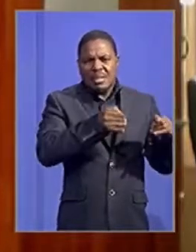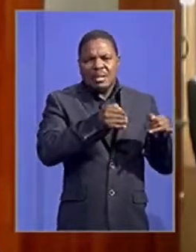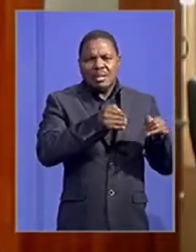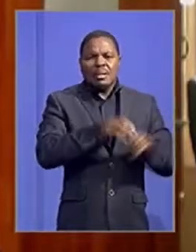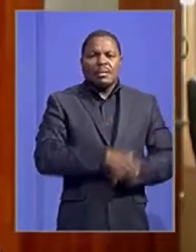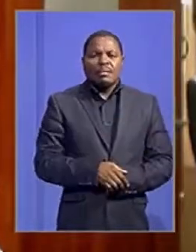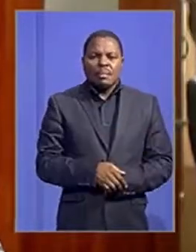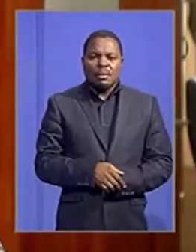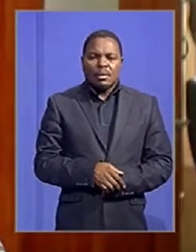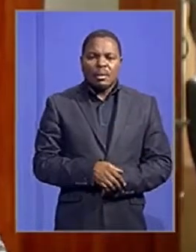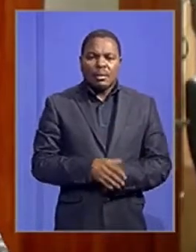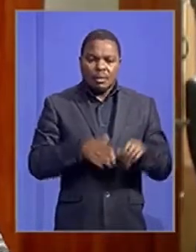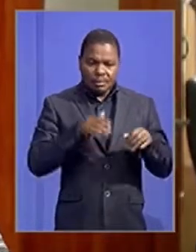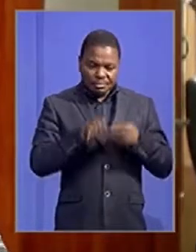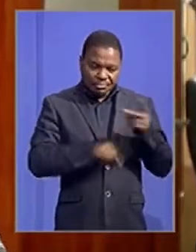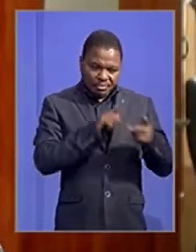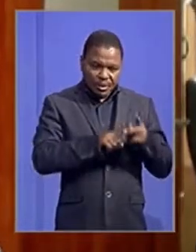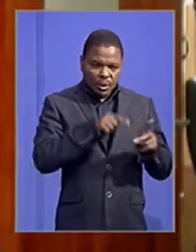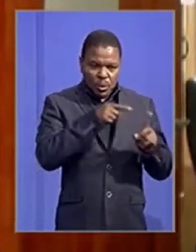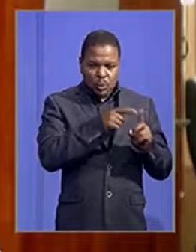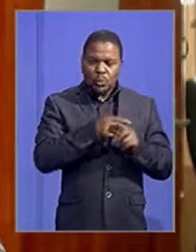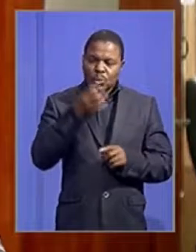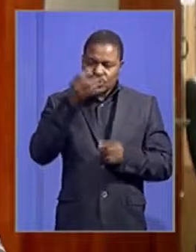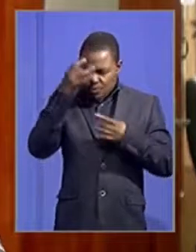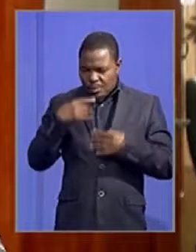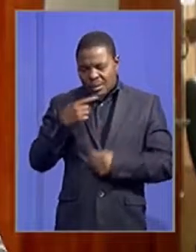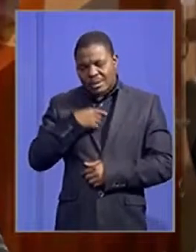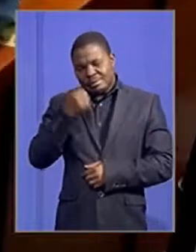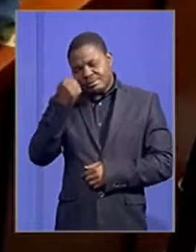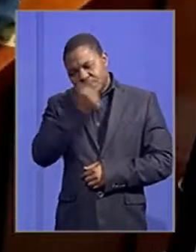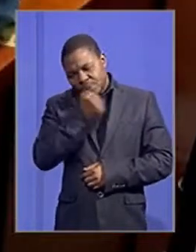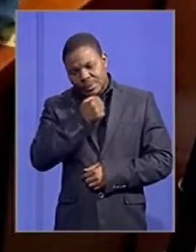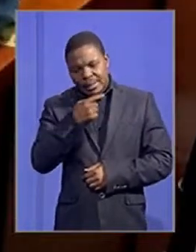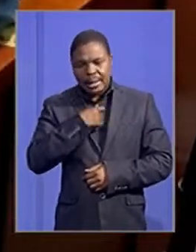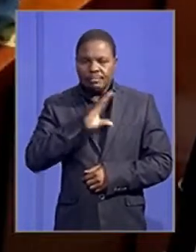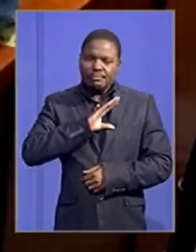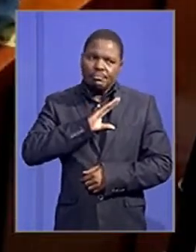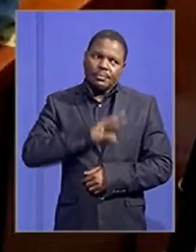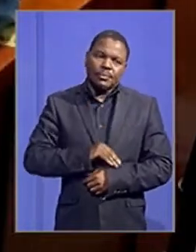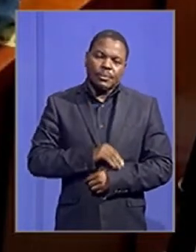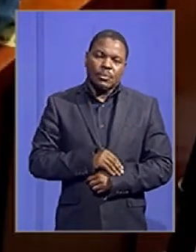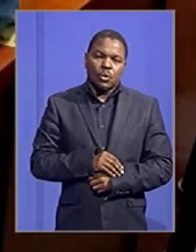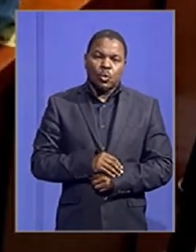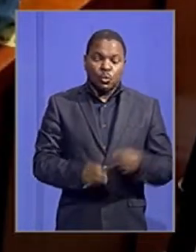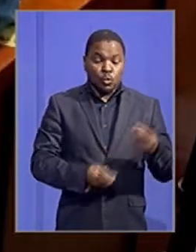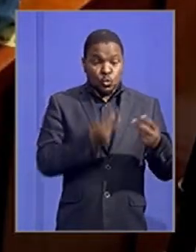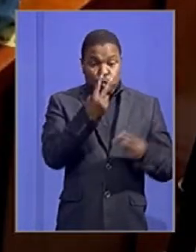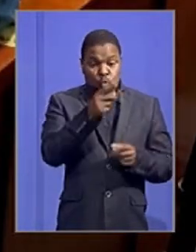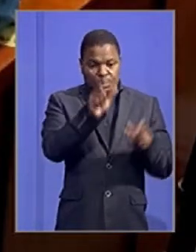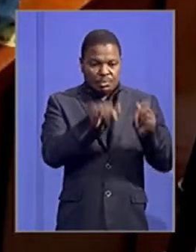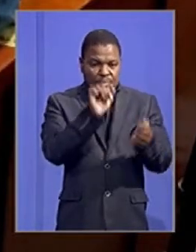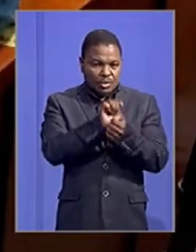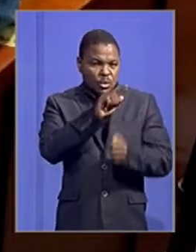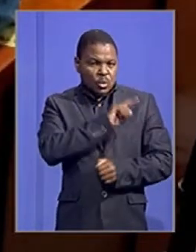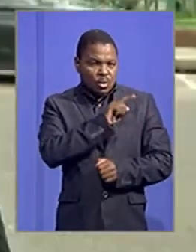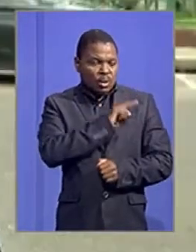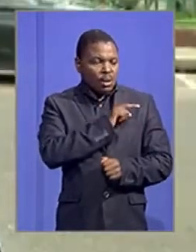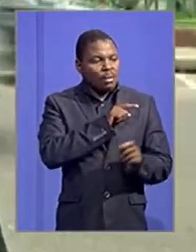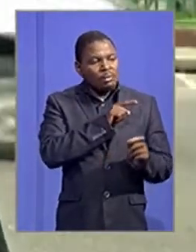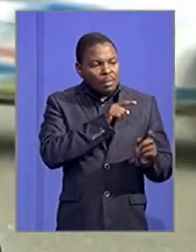utlwela then ba nna ntse ke kopa tshwarelo ka felelwa ke madi. Balatofadiwa ba le babedi ba ne ba tshwarwa morago ga maipopolo